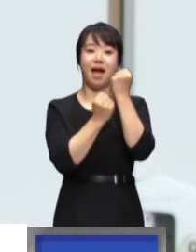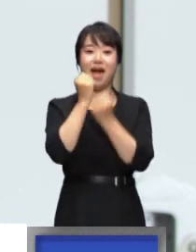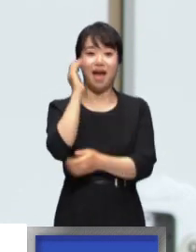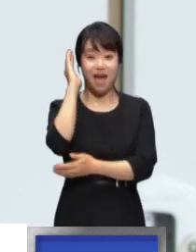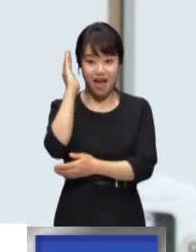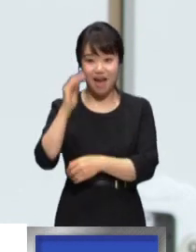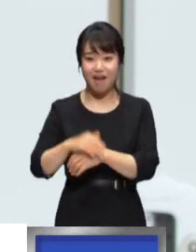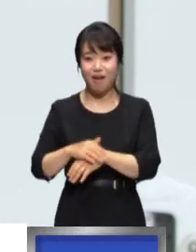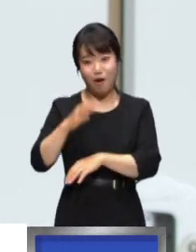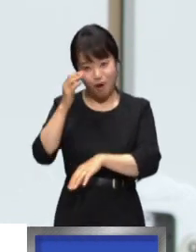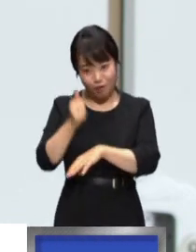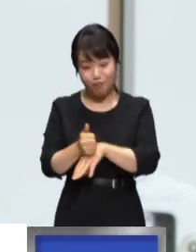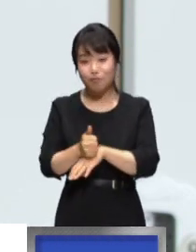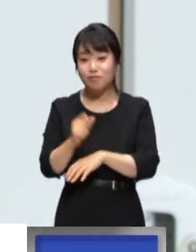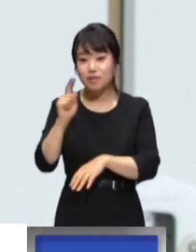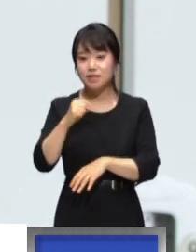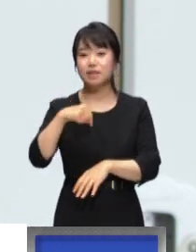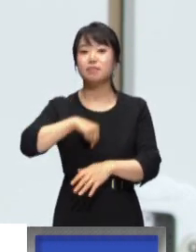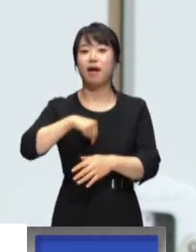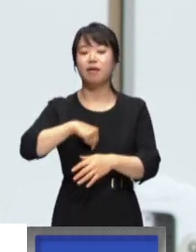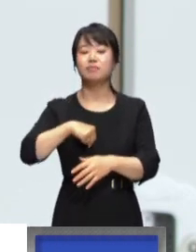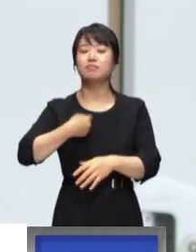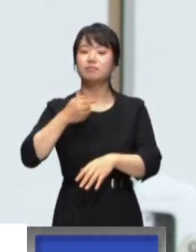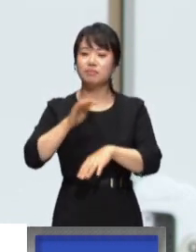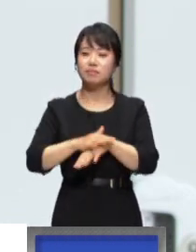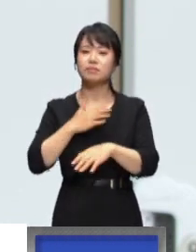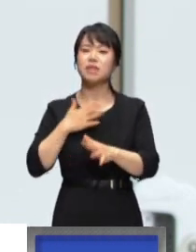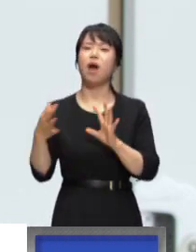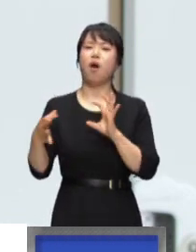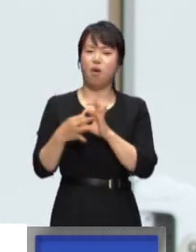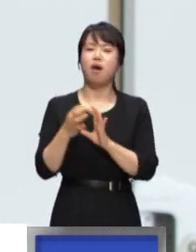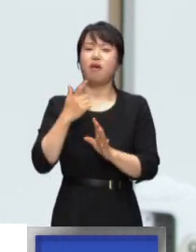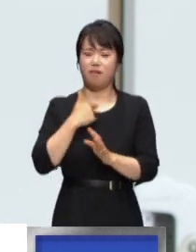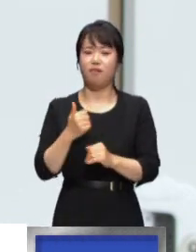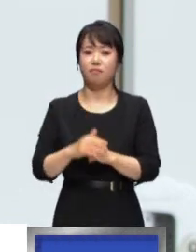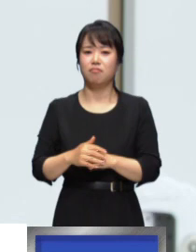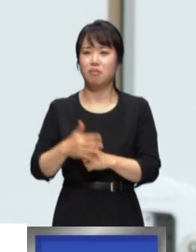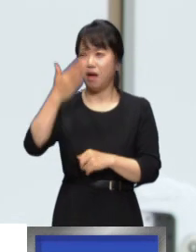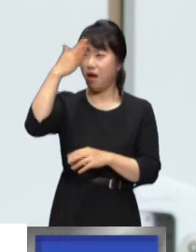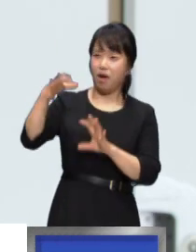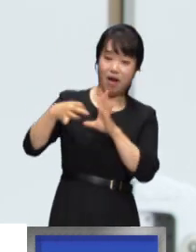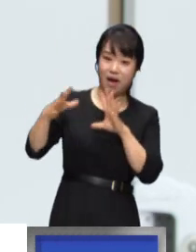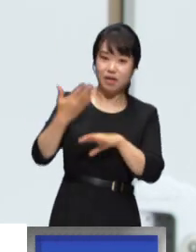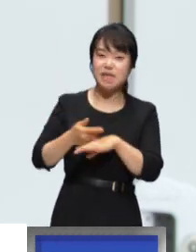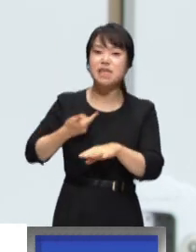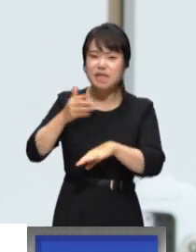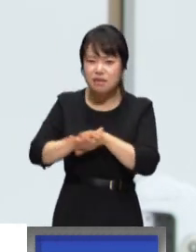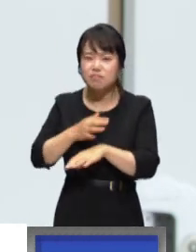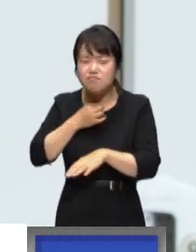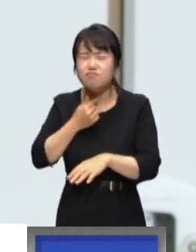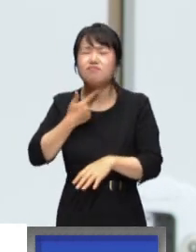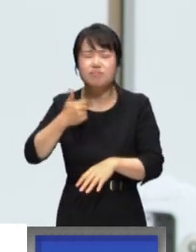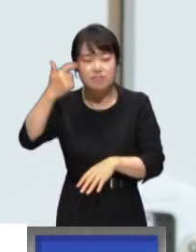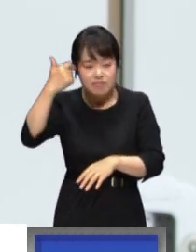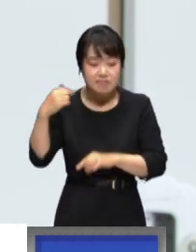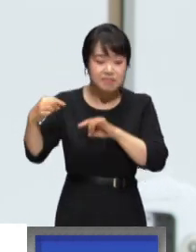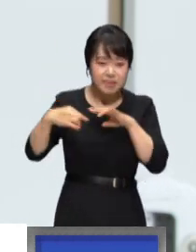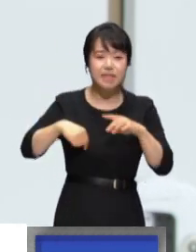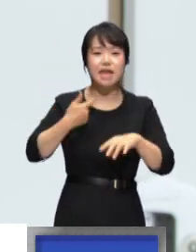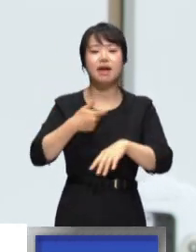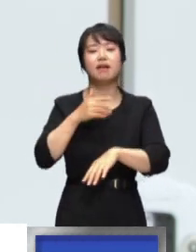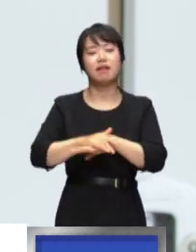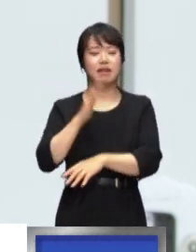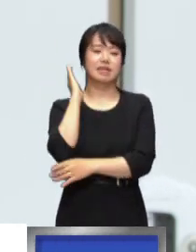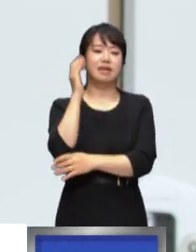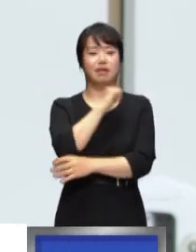일단 조금 자기와 직접 연관이 있는 거잖아요. 그러다 보니 이제 진정성 있는 이제 자기